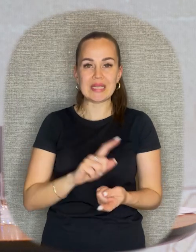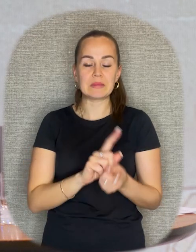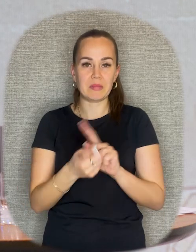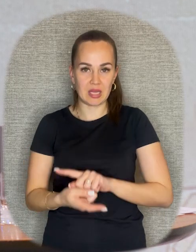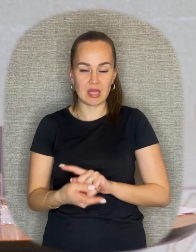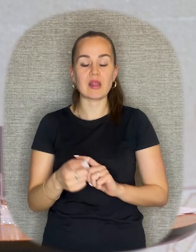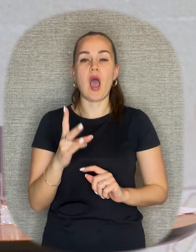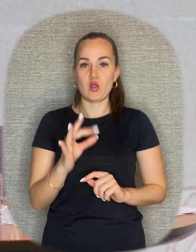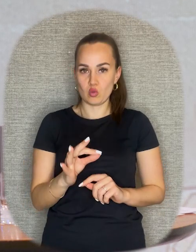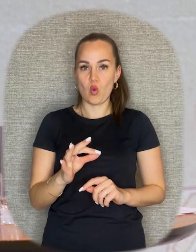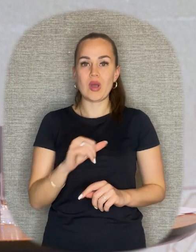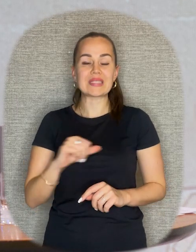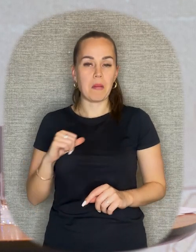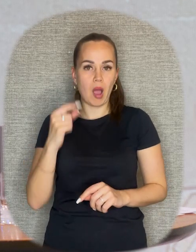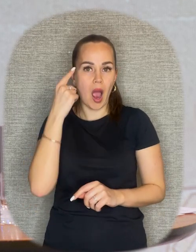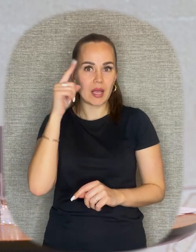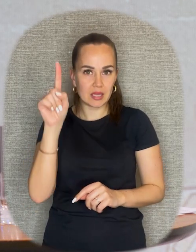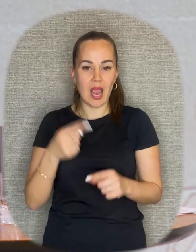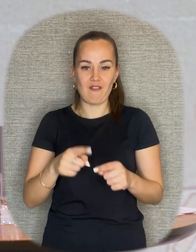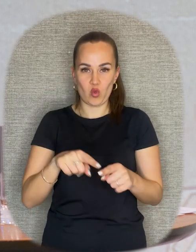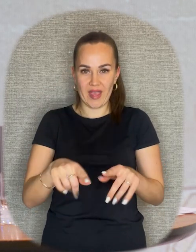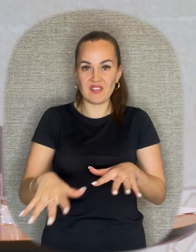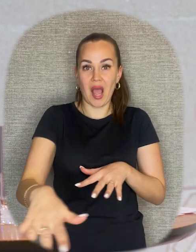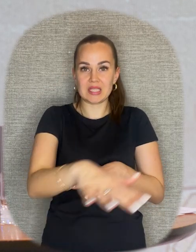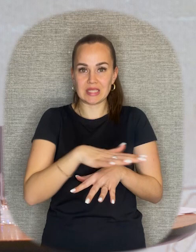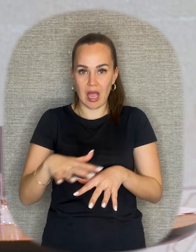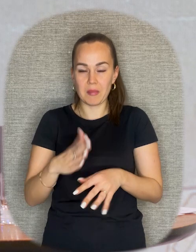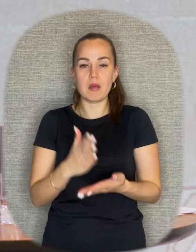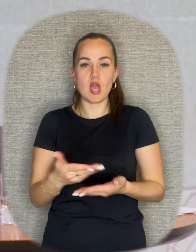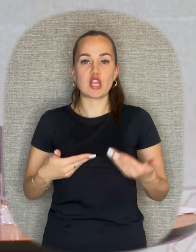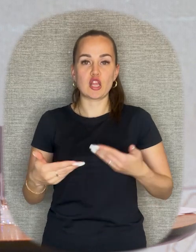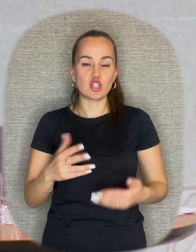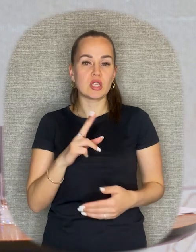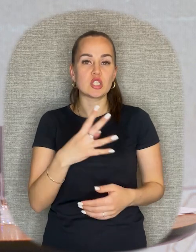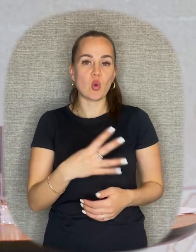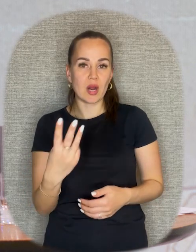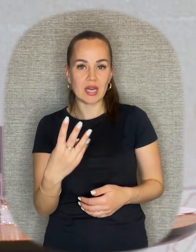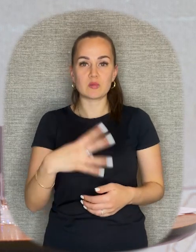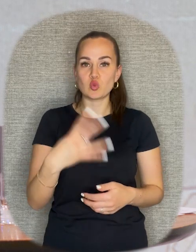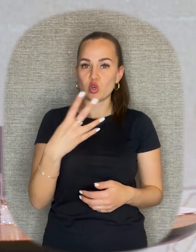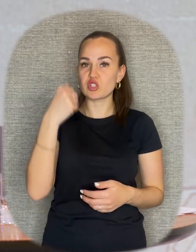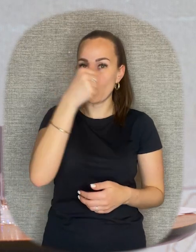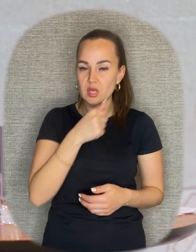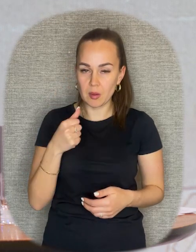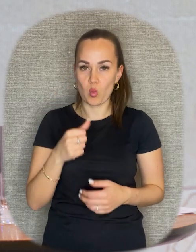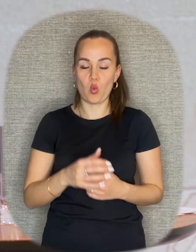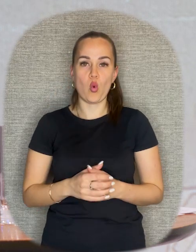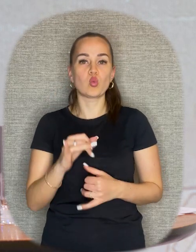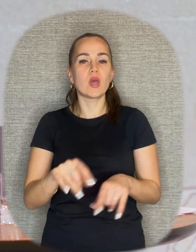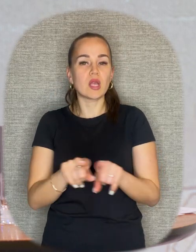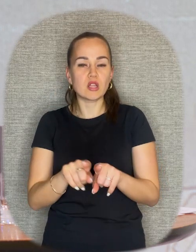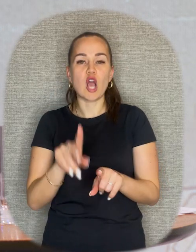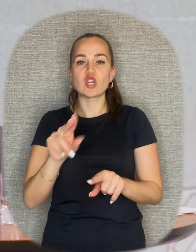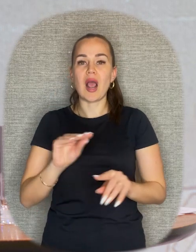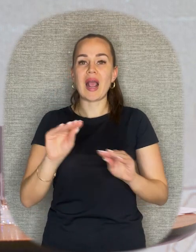высота башни была уменьшена в два раза и архитектура значительно изменена но тем не менее сама идея